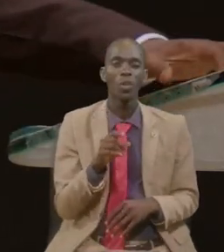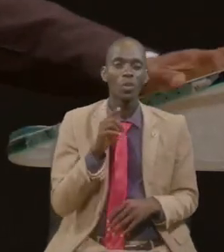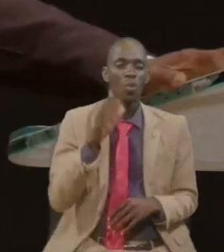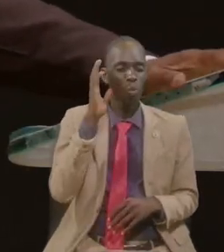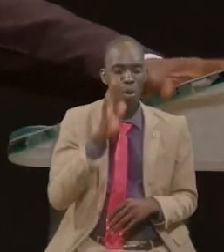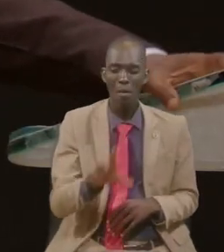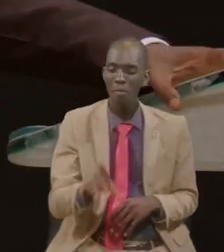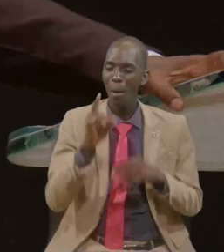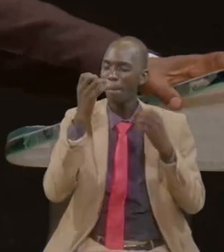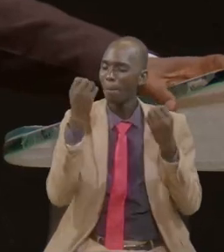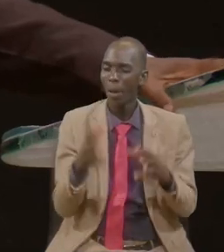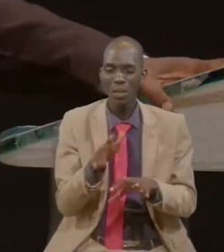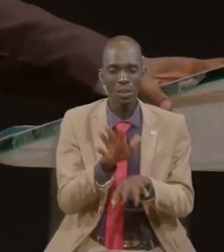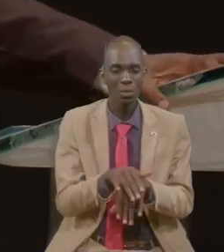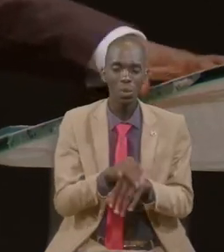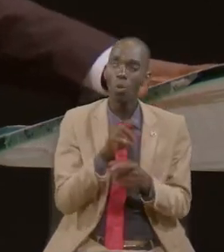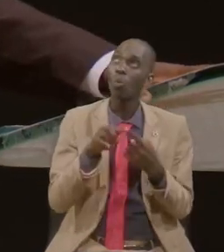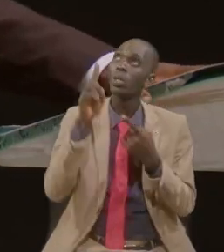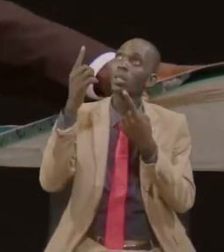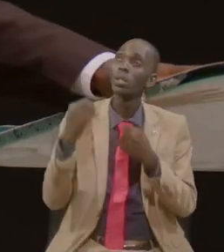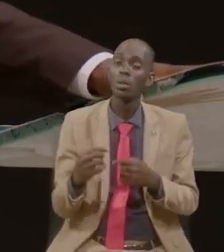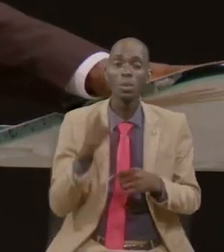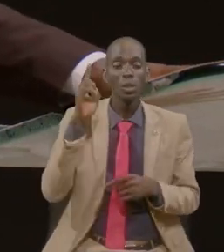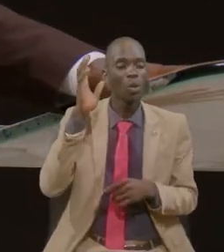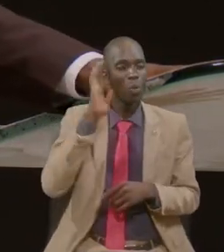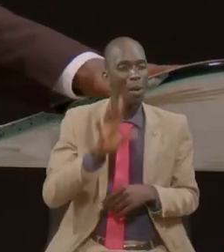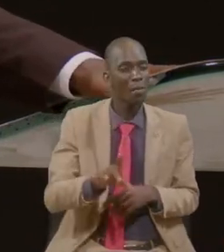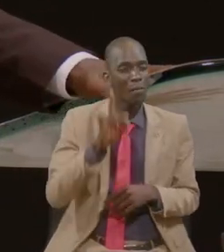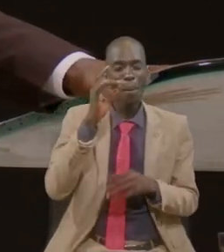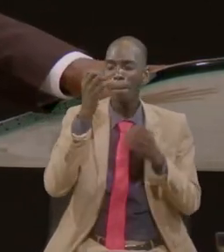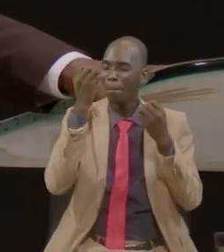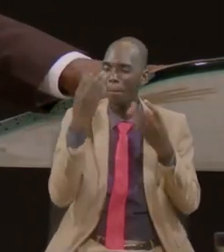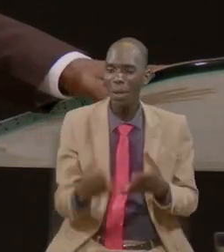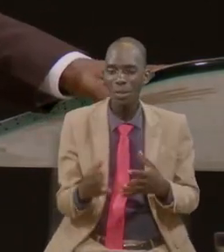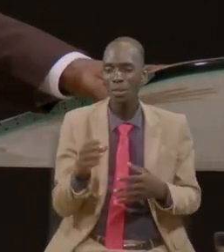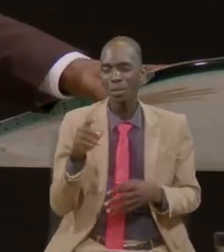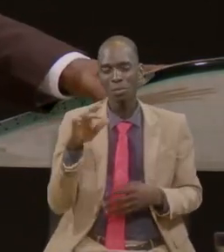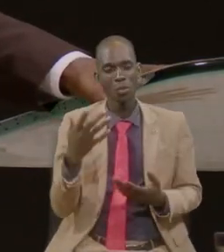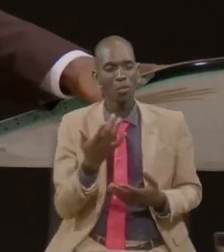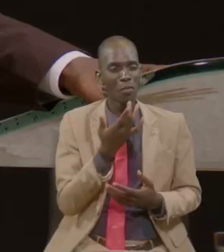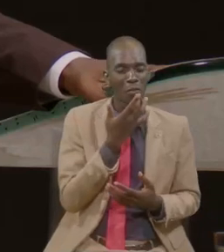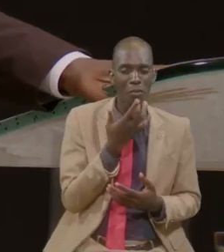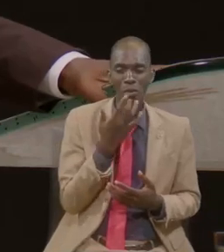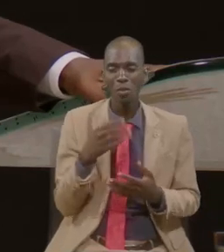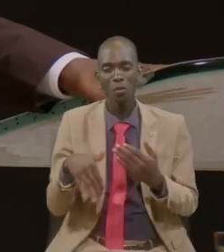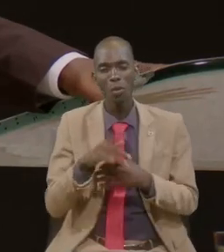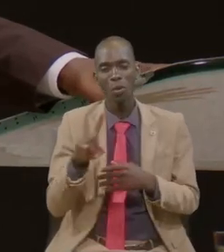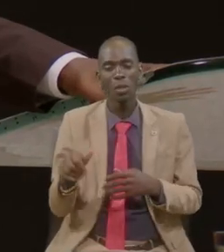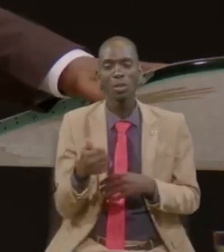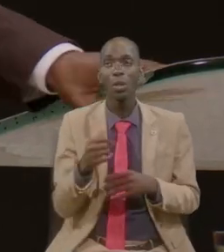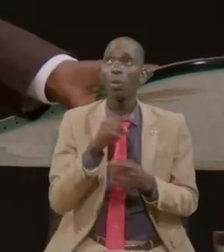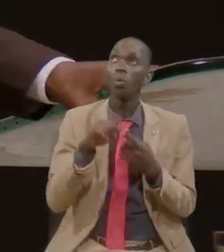Il trouvera beaucoup d'hypocrisie à son arrivée. Il trouvera beaucoup de partialité, acception